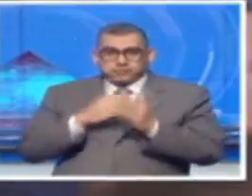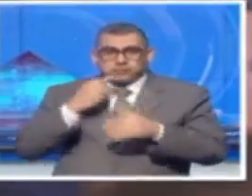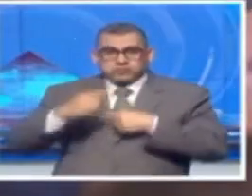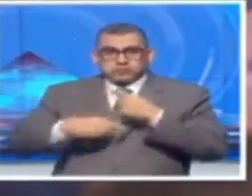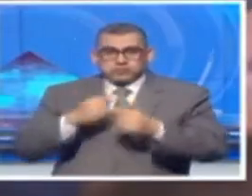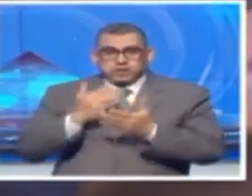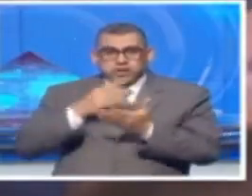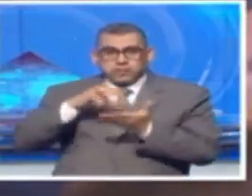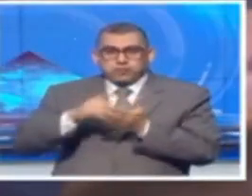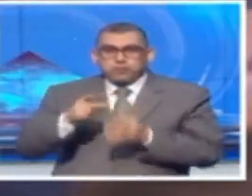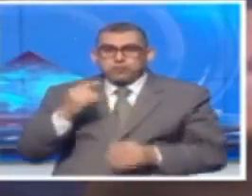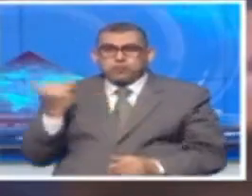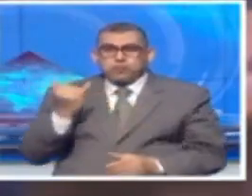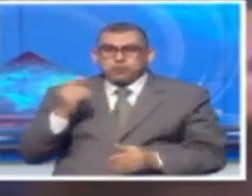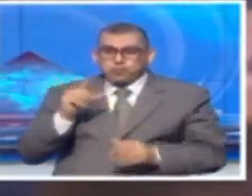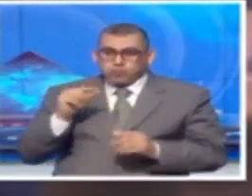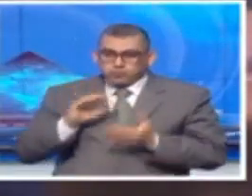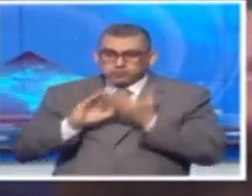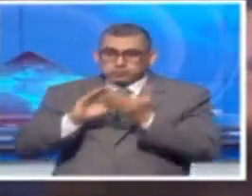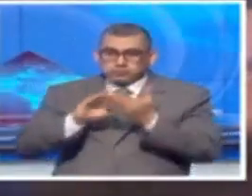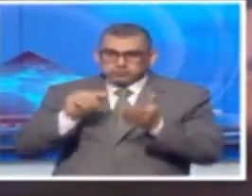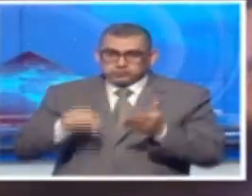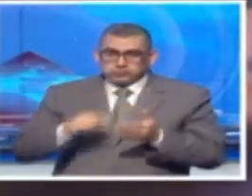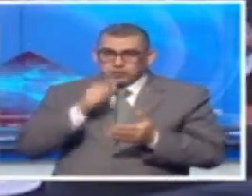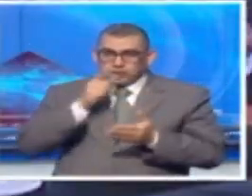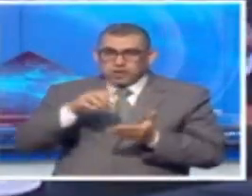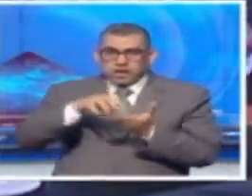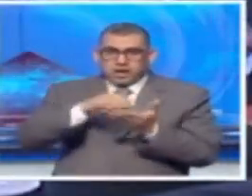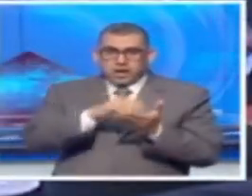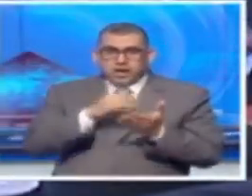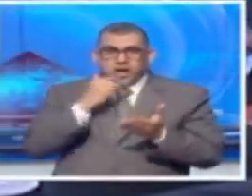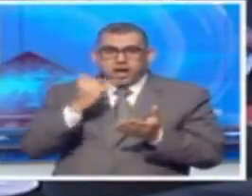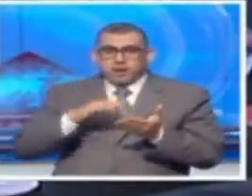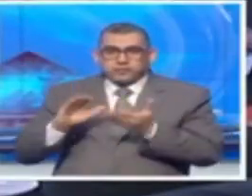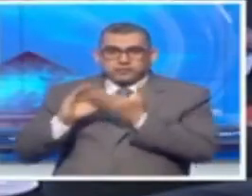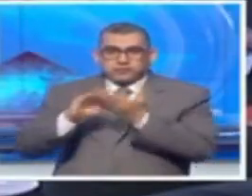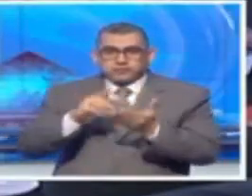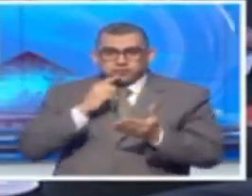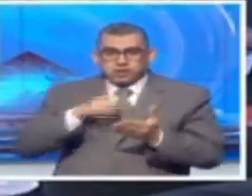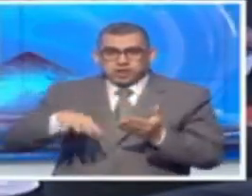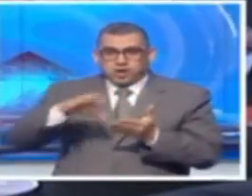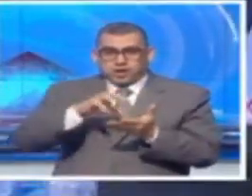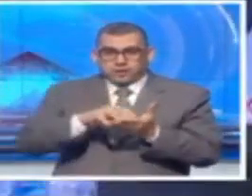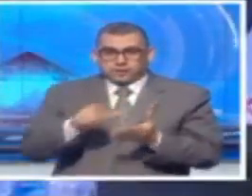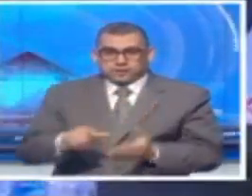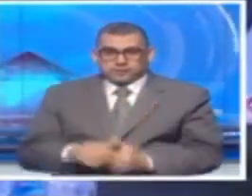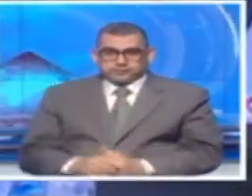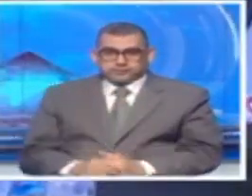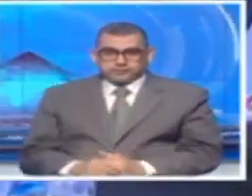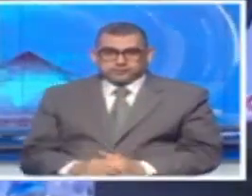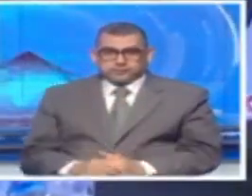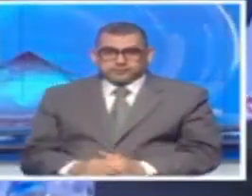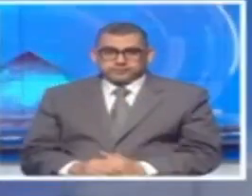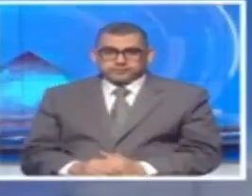رقمية مميزة تقدمها البلدان العربية لمواطنيها.